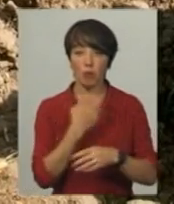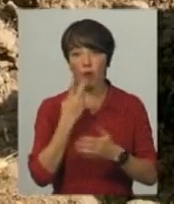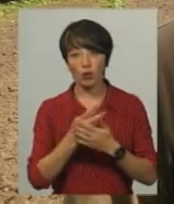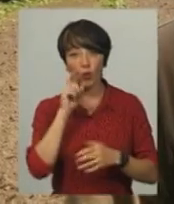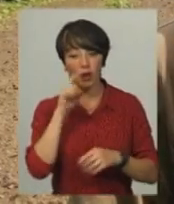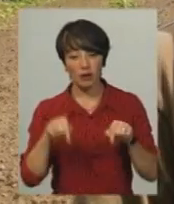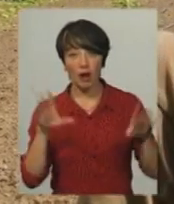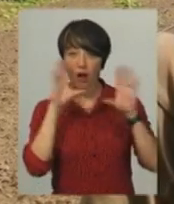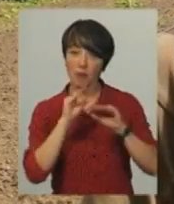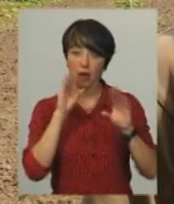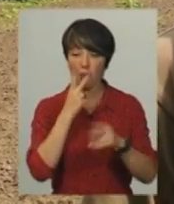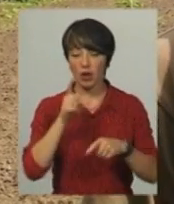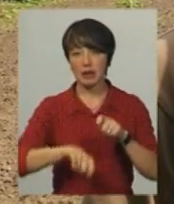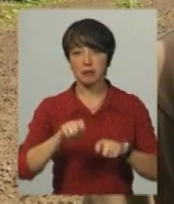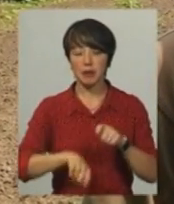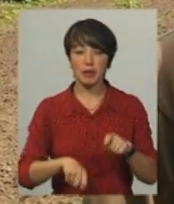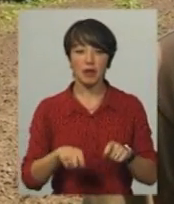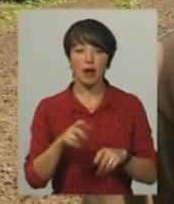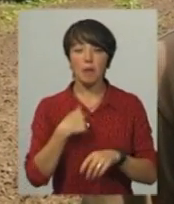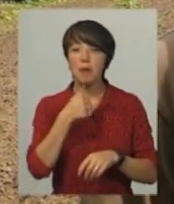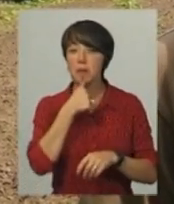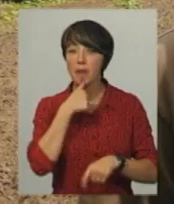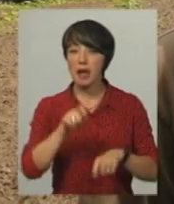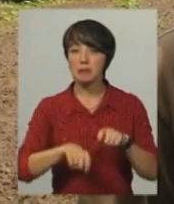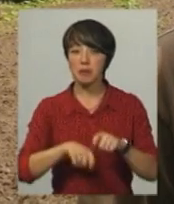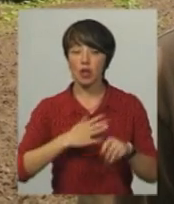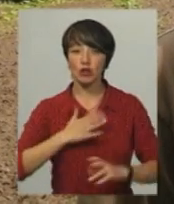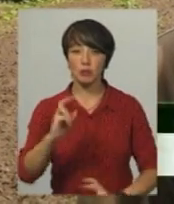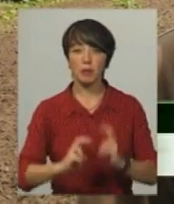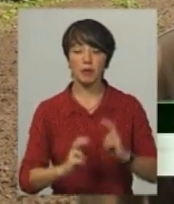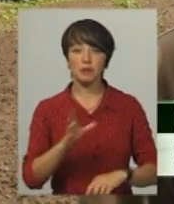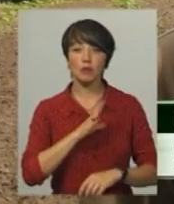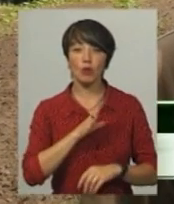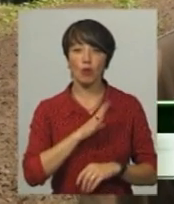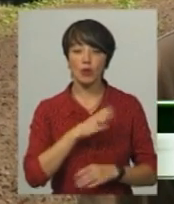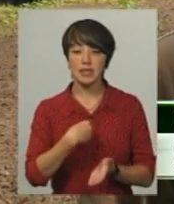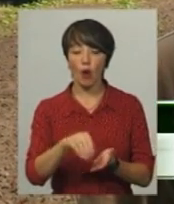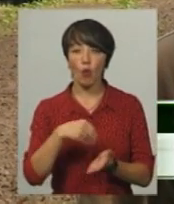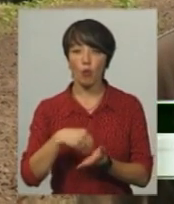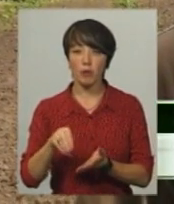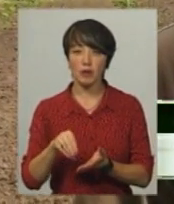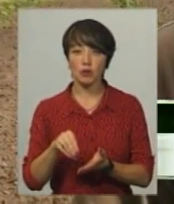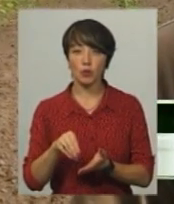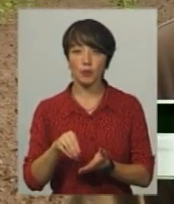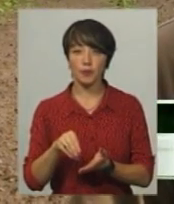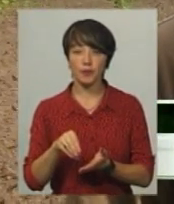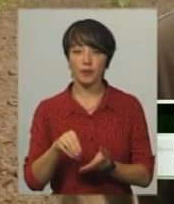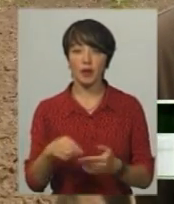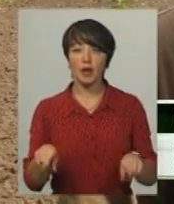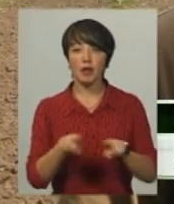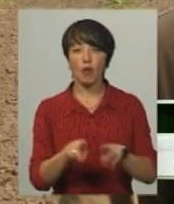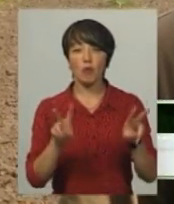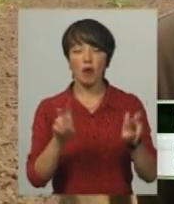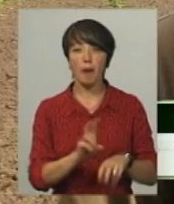експеримент. В порядку проведення експерименту на нашому підприємстві було закуплено таку породу,